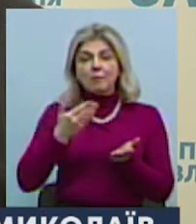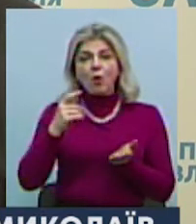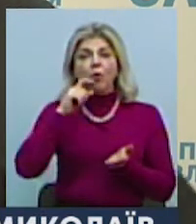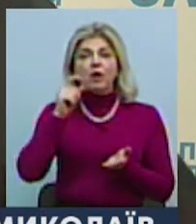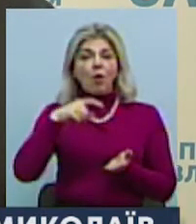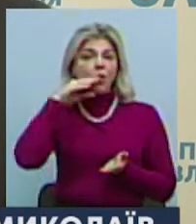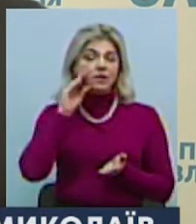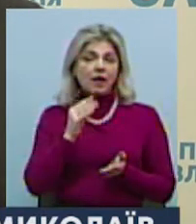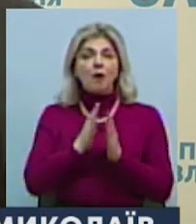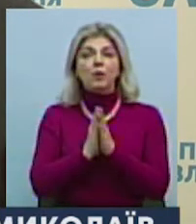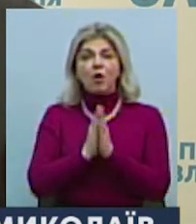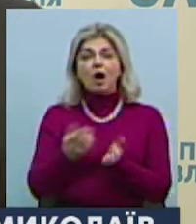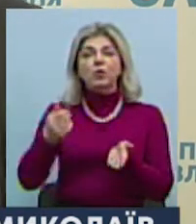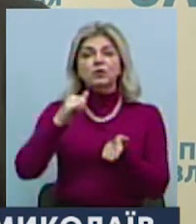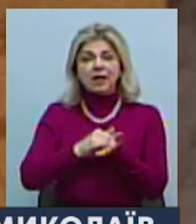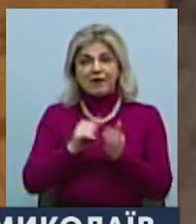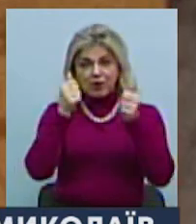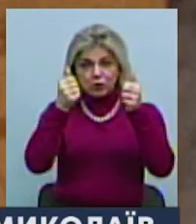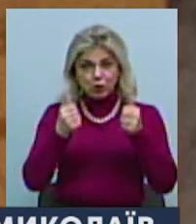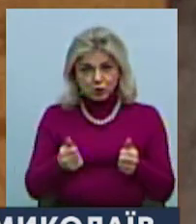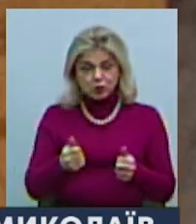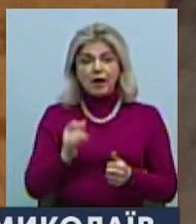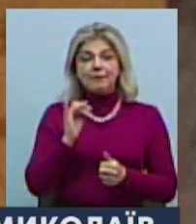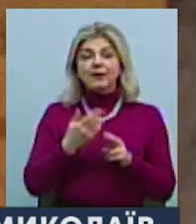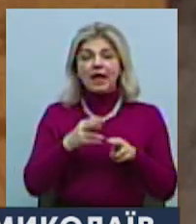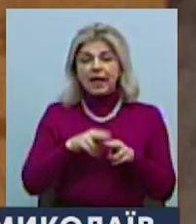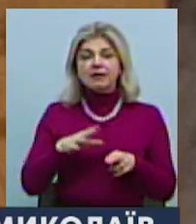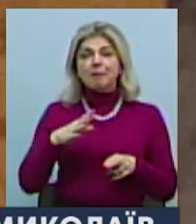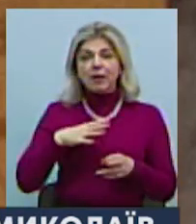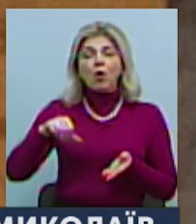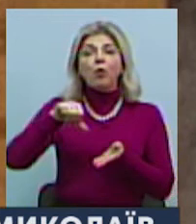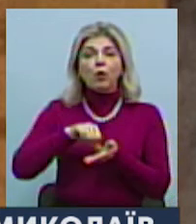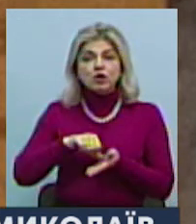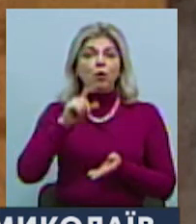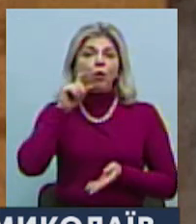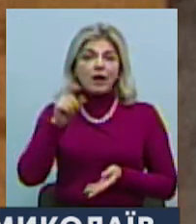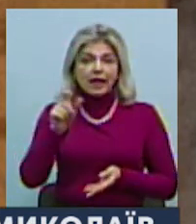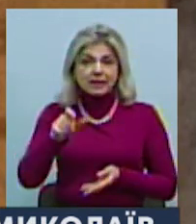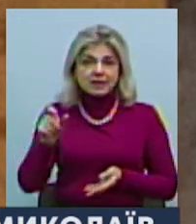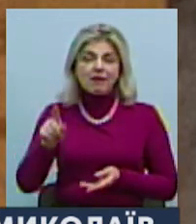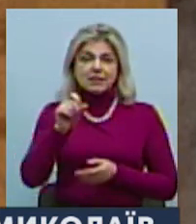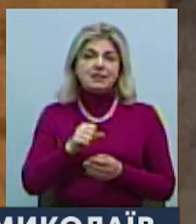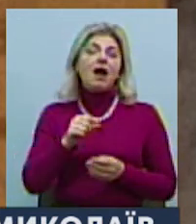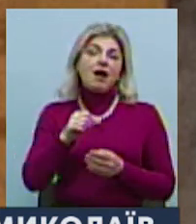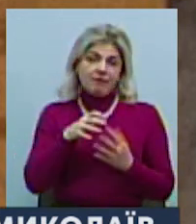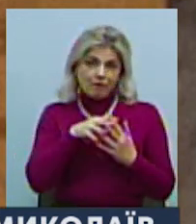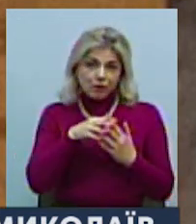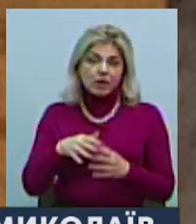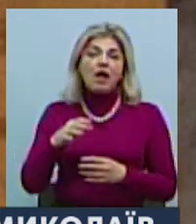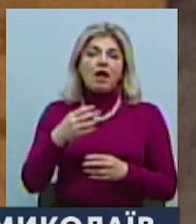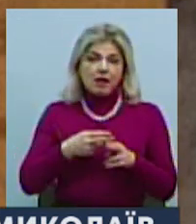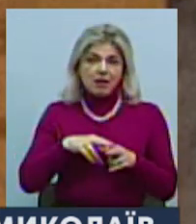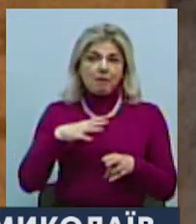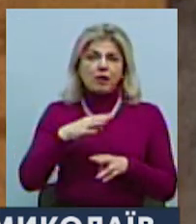встановити дошку, не дивлячись на відмову попереднього мера. Так як це пряма участь українців в битві за Дюнкерк. Все-таки 4-5 тисяч було там